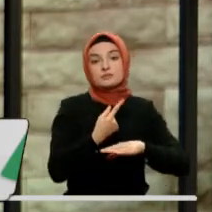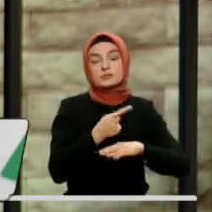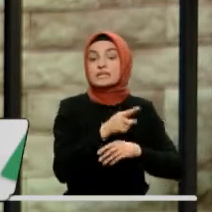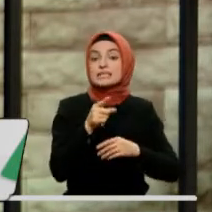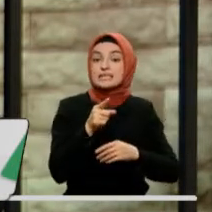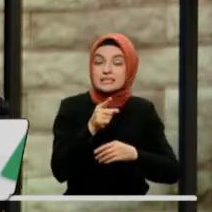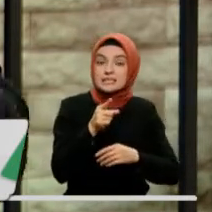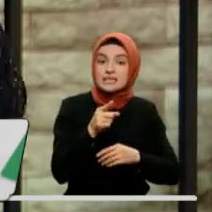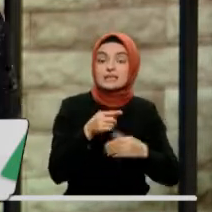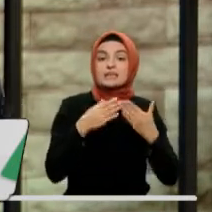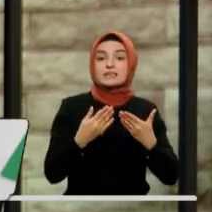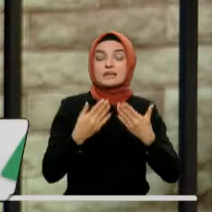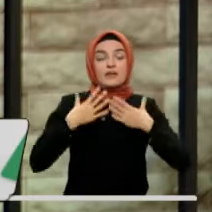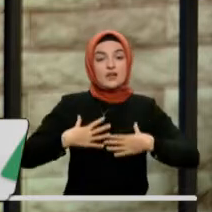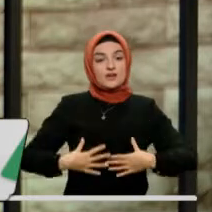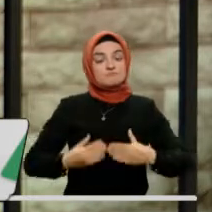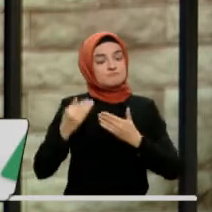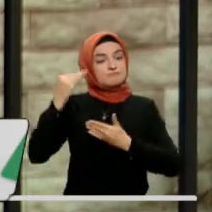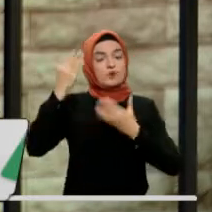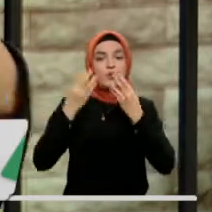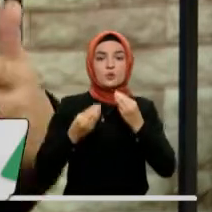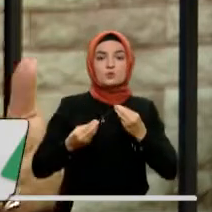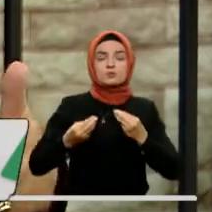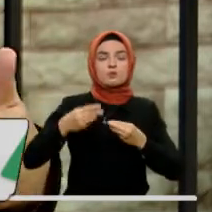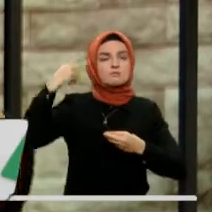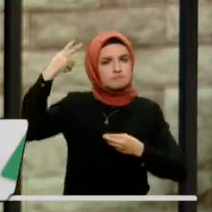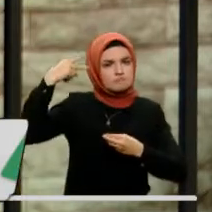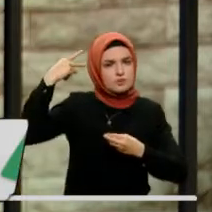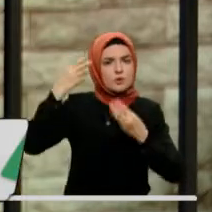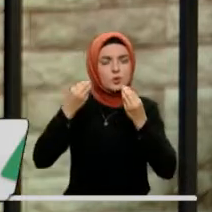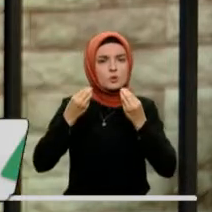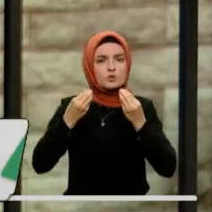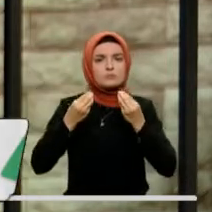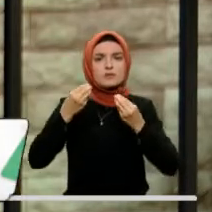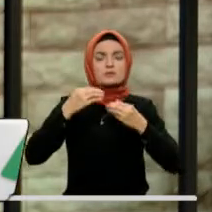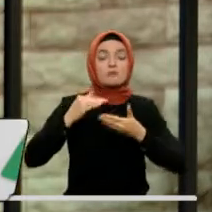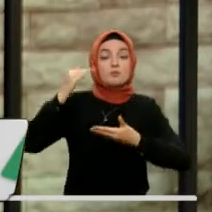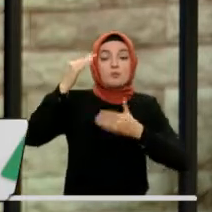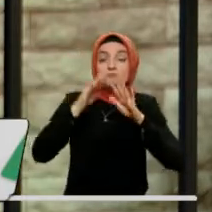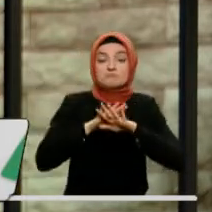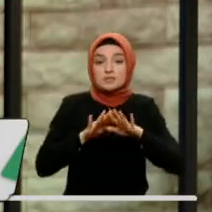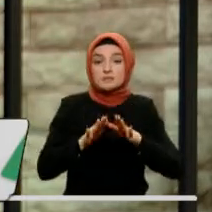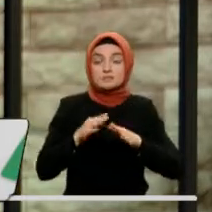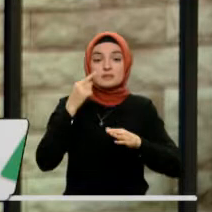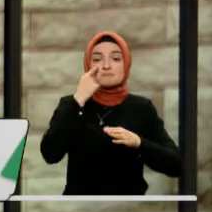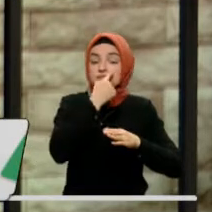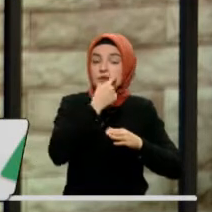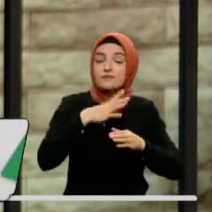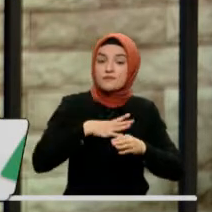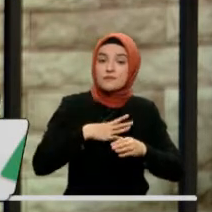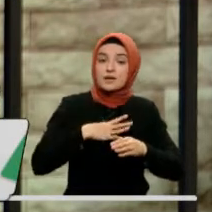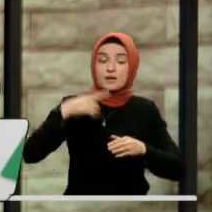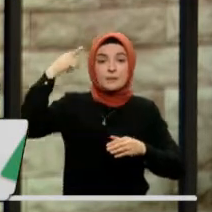senin daha fiziksel olgunluğun olacak, ruhsal olgunluğun olacak. Daha boyun yerine oturmadı, daha sivilcelerin olmadı. Daha sen beynin üreme